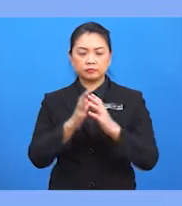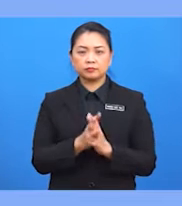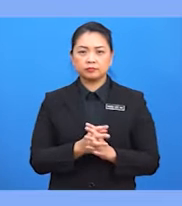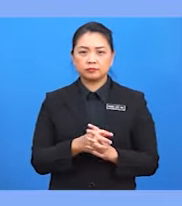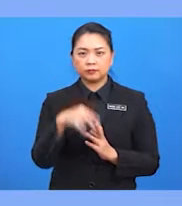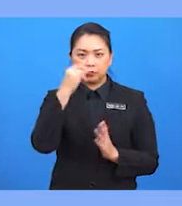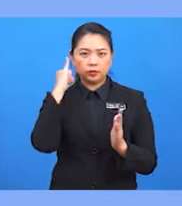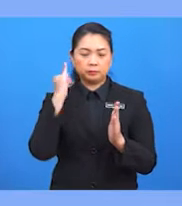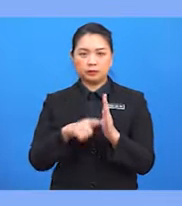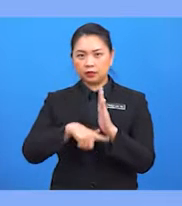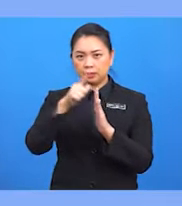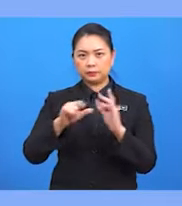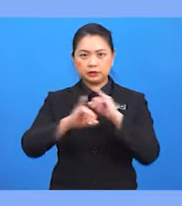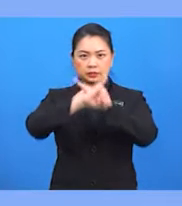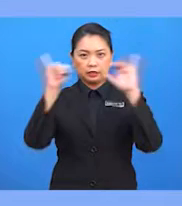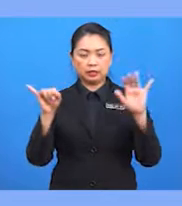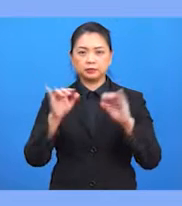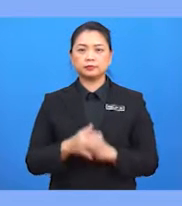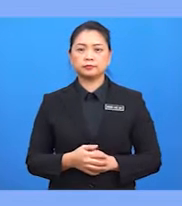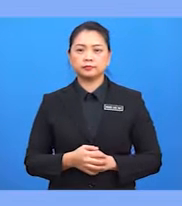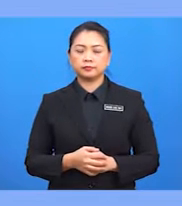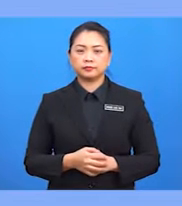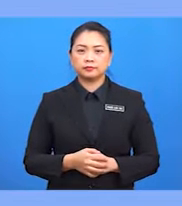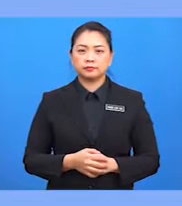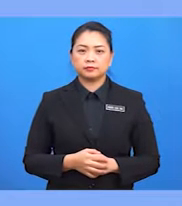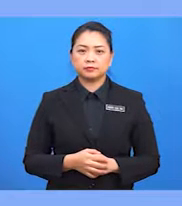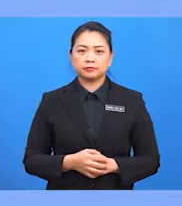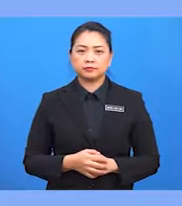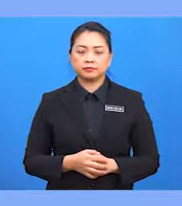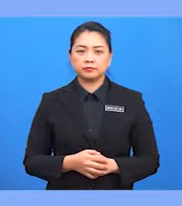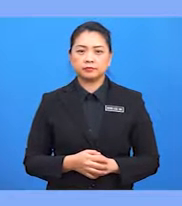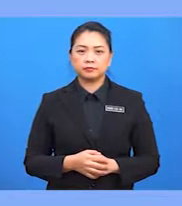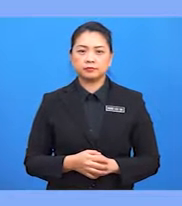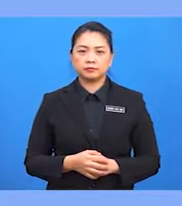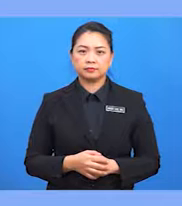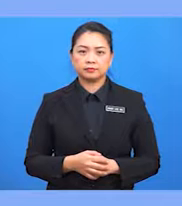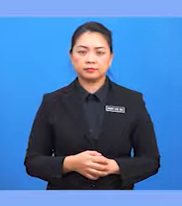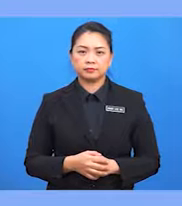jelas untuk memadam warna percikan air tersebut.